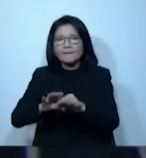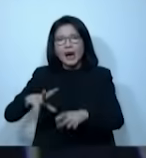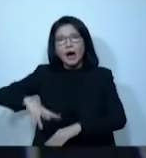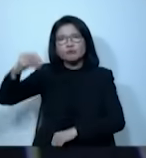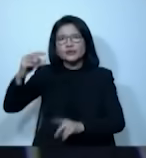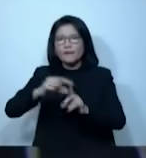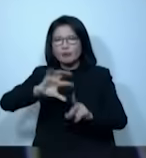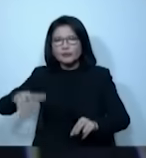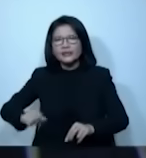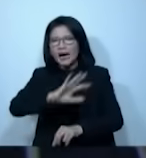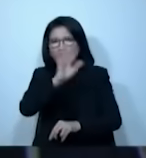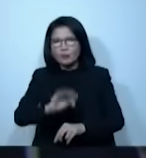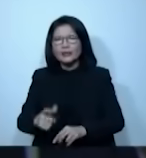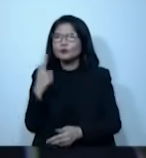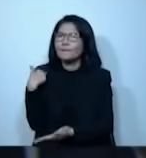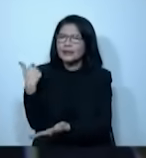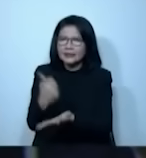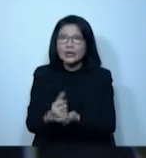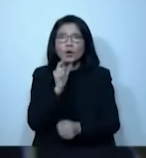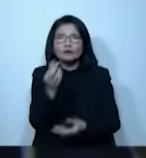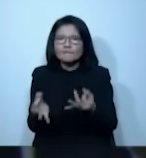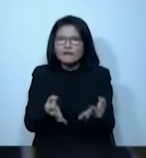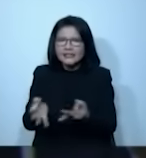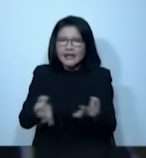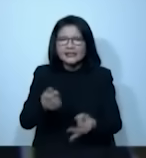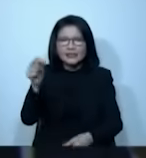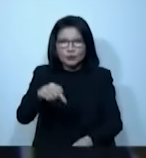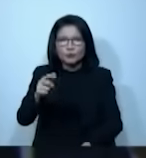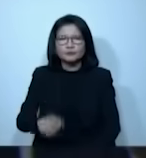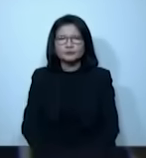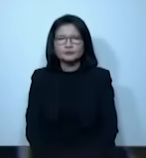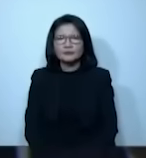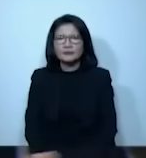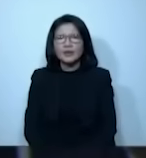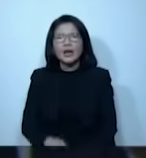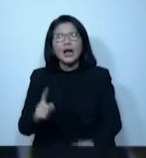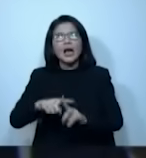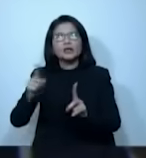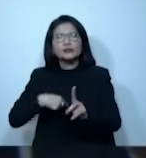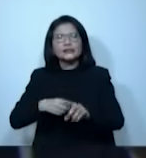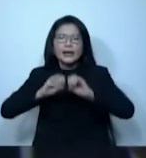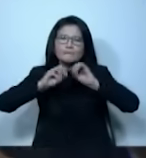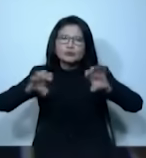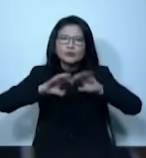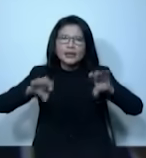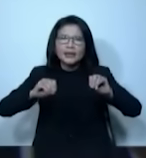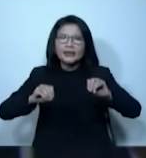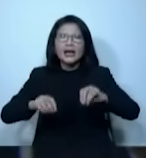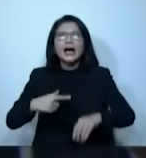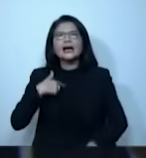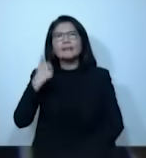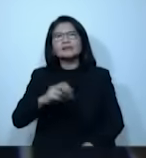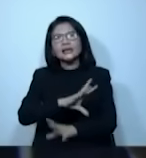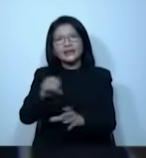Provinsi Kabupaten menjadi begitu penting untuk memfasilitasi itu dan kemudian tugas kita mensosialisasikan untuk mereka bisa